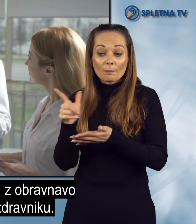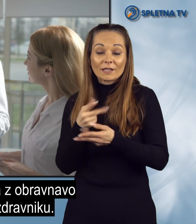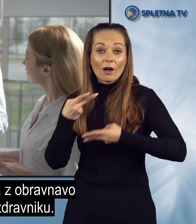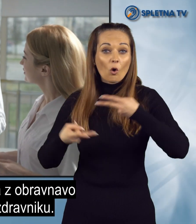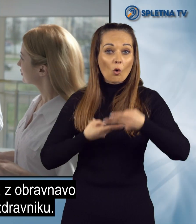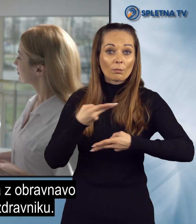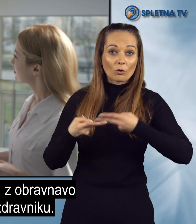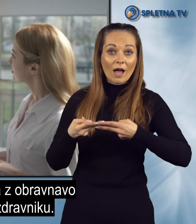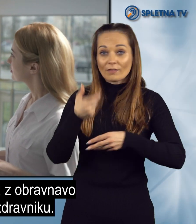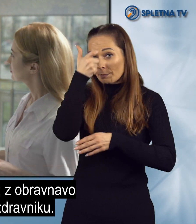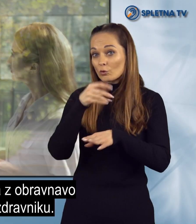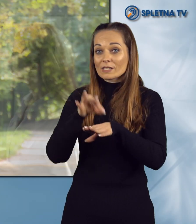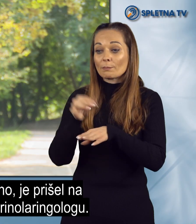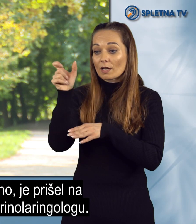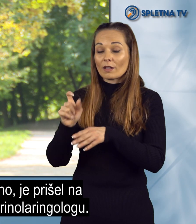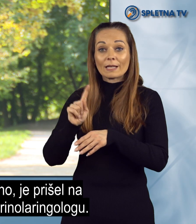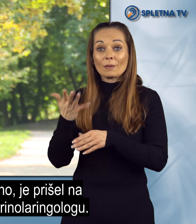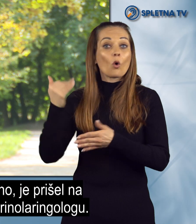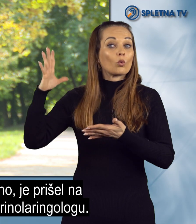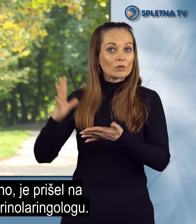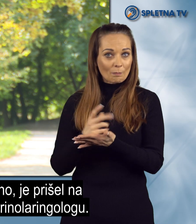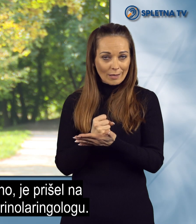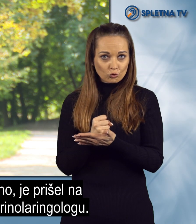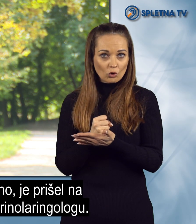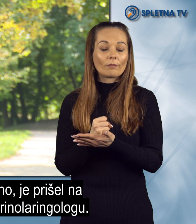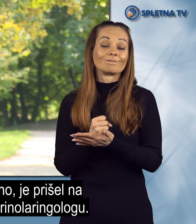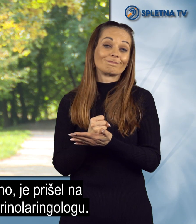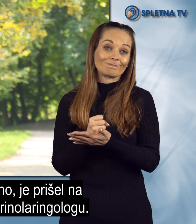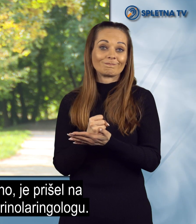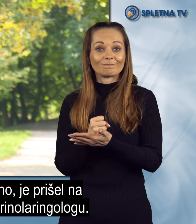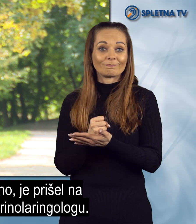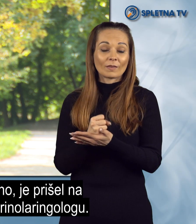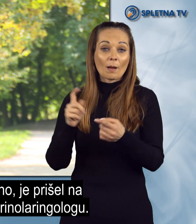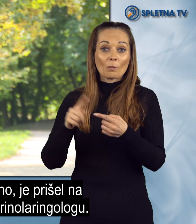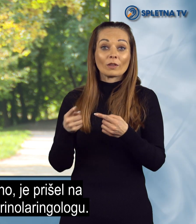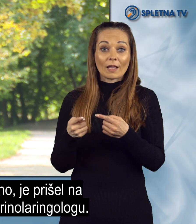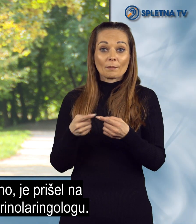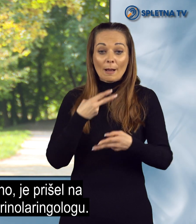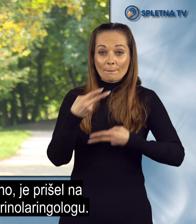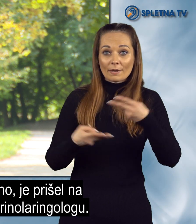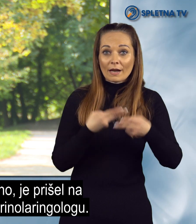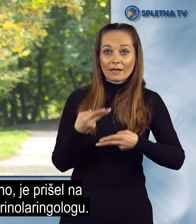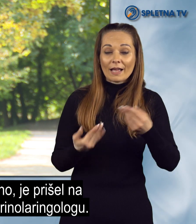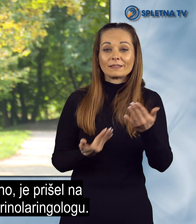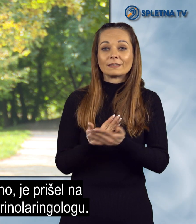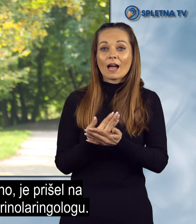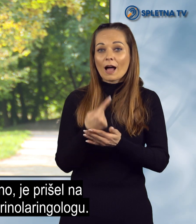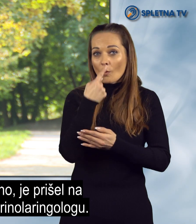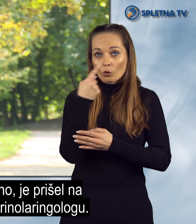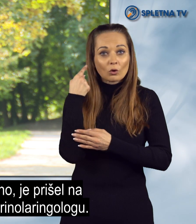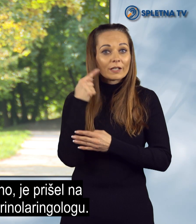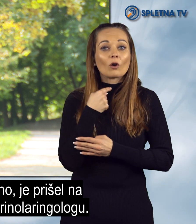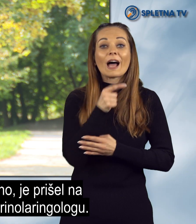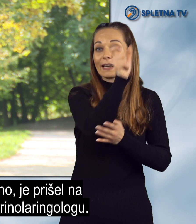z obravnavo pri osebnem zdravniku. Ko to ni bilo uspešno, pa pač na vrsto pride pregled pri